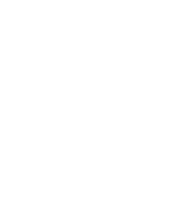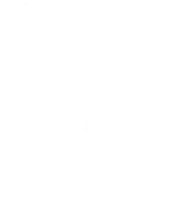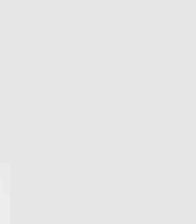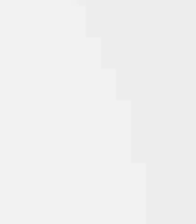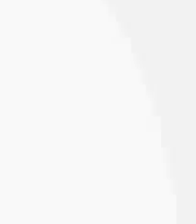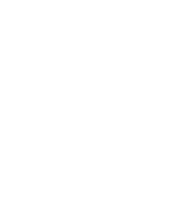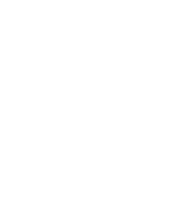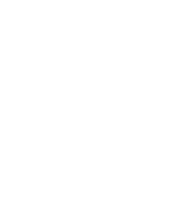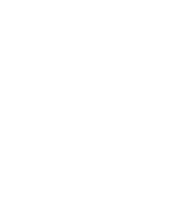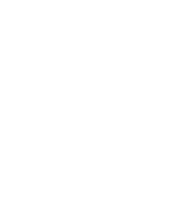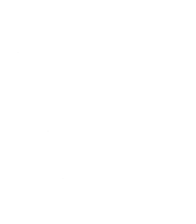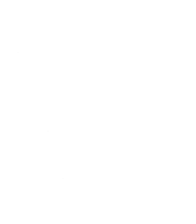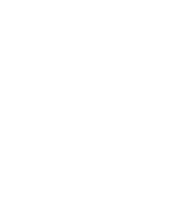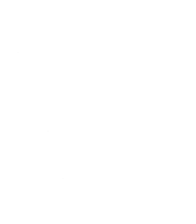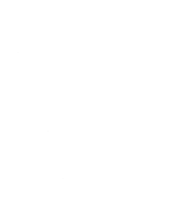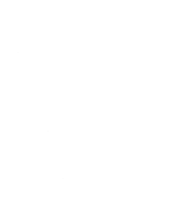Hai